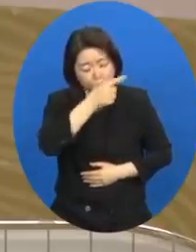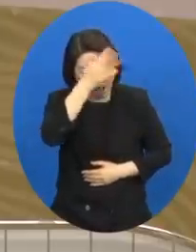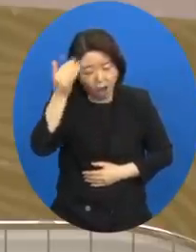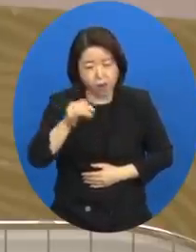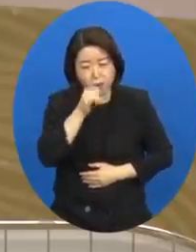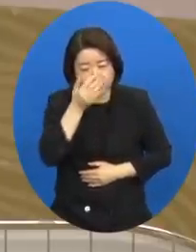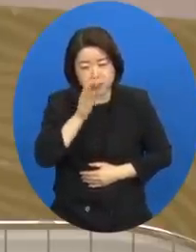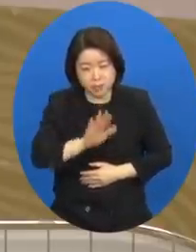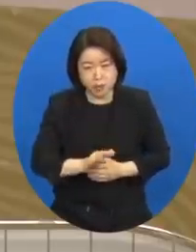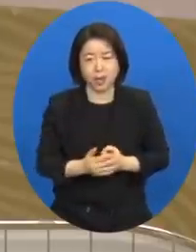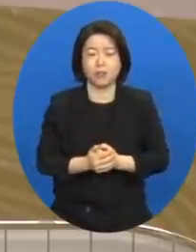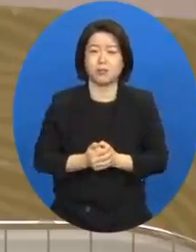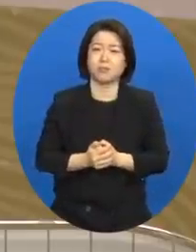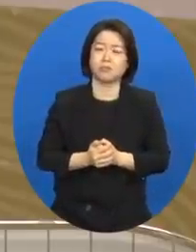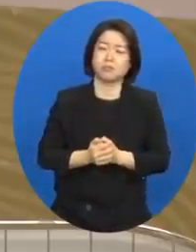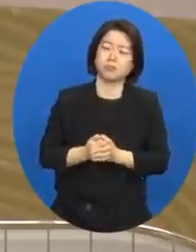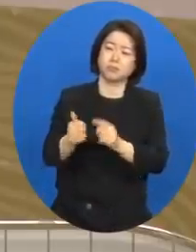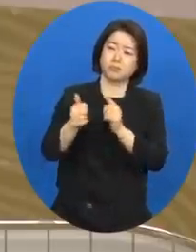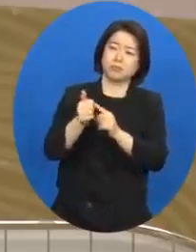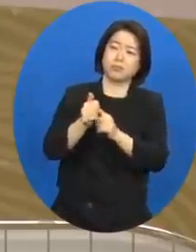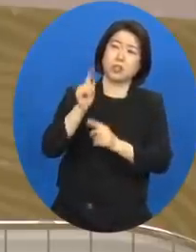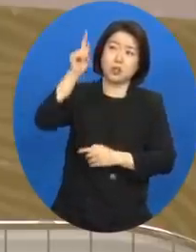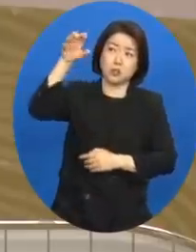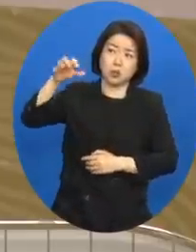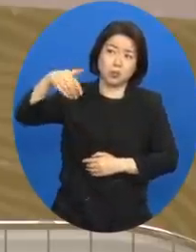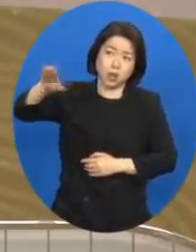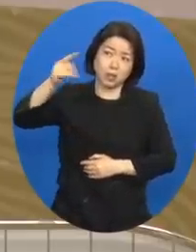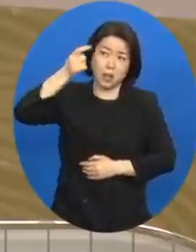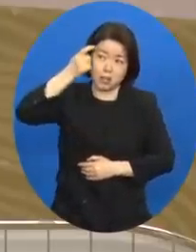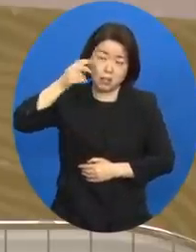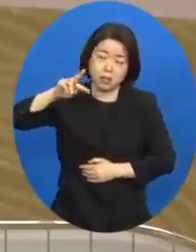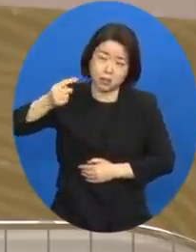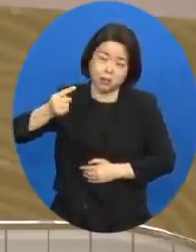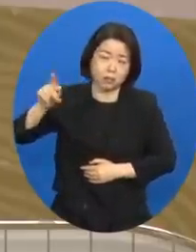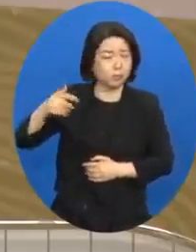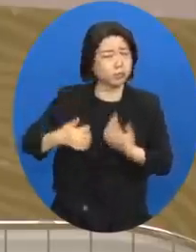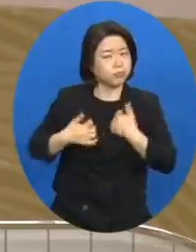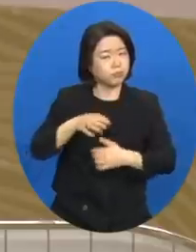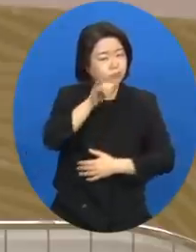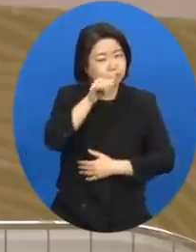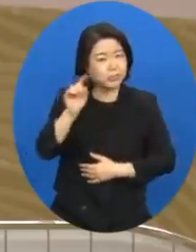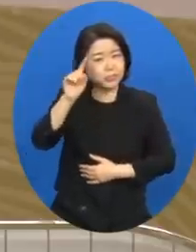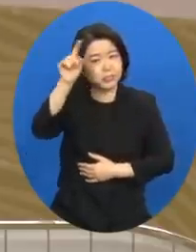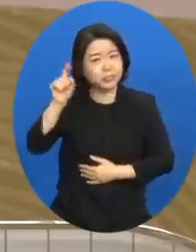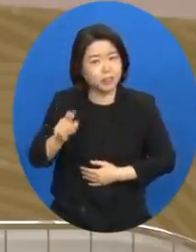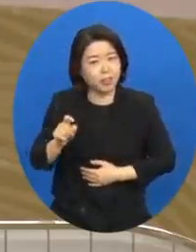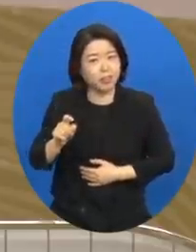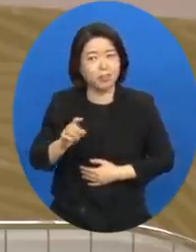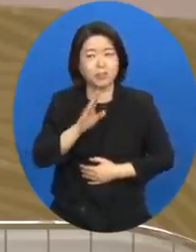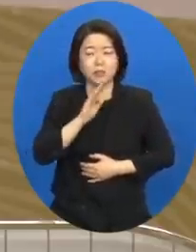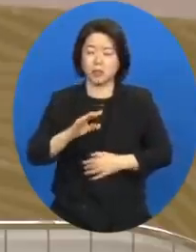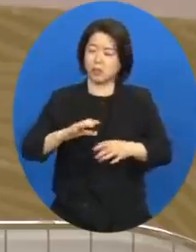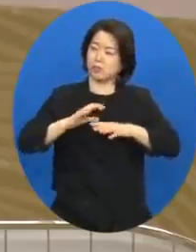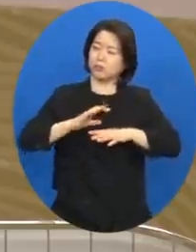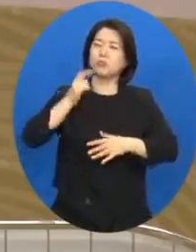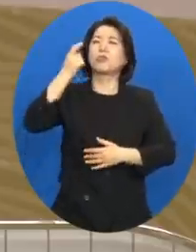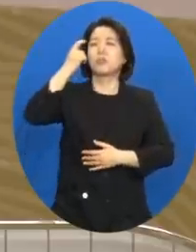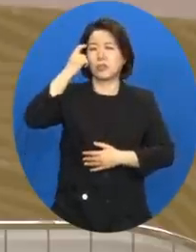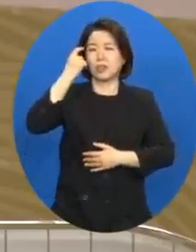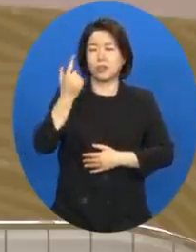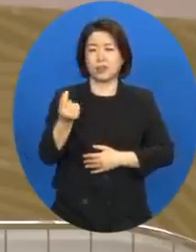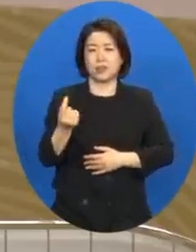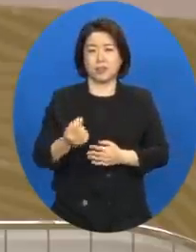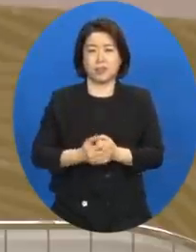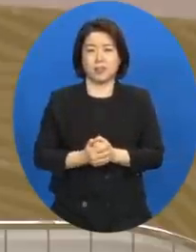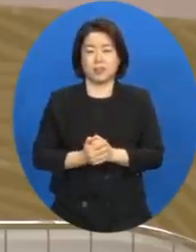하더라도 그는 기쁠까요? 저는 너무너무 두려울 것이라고 생각합니다.